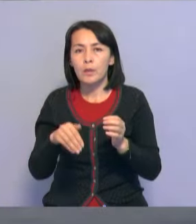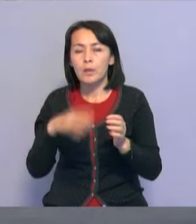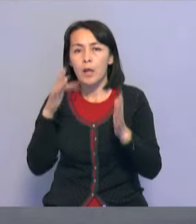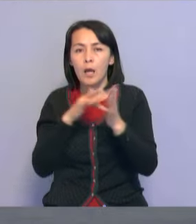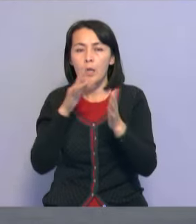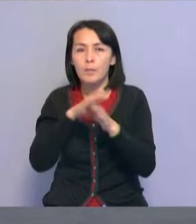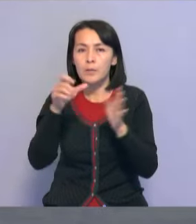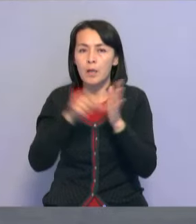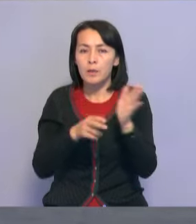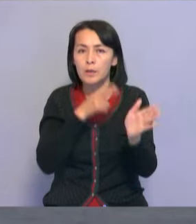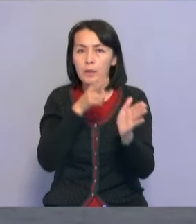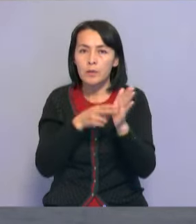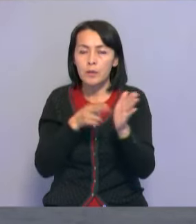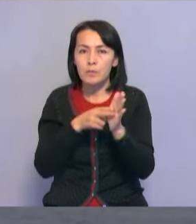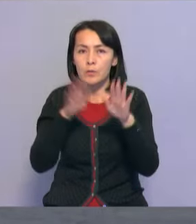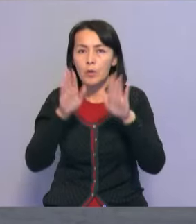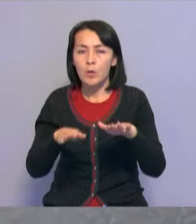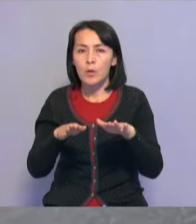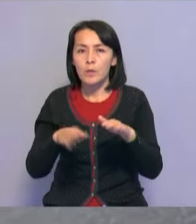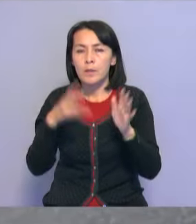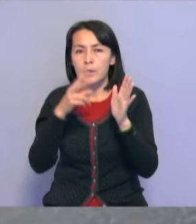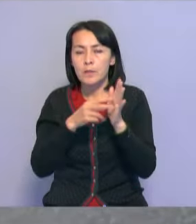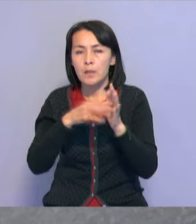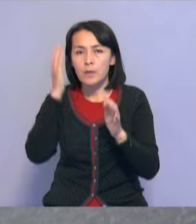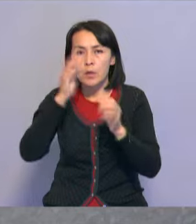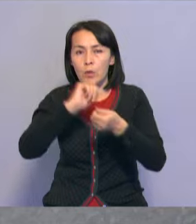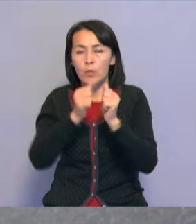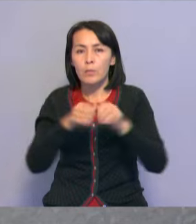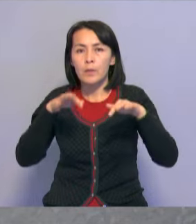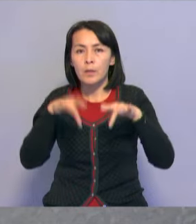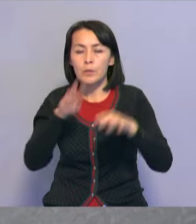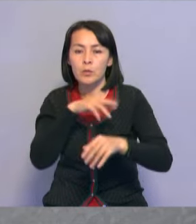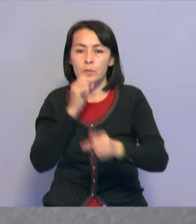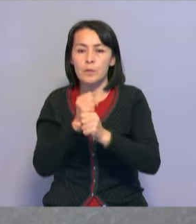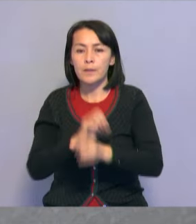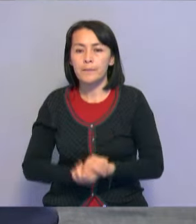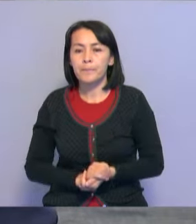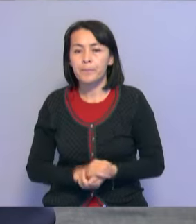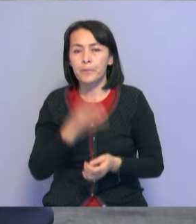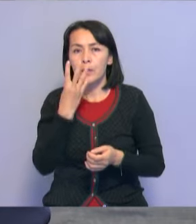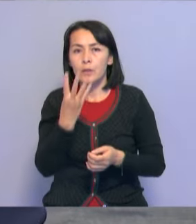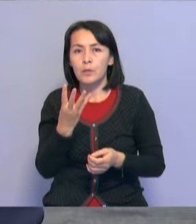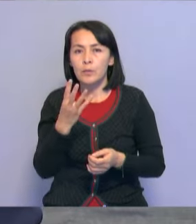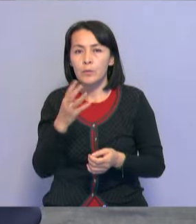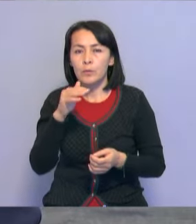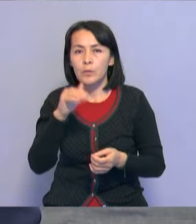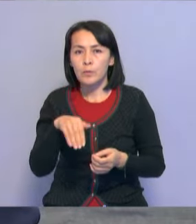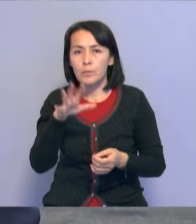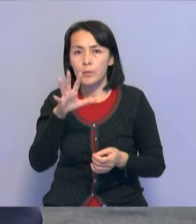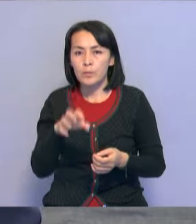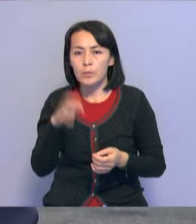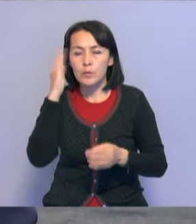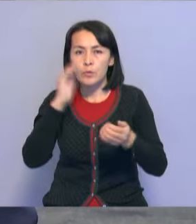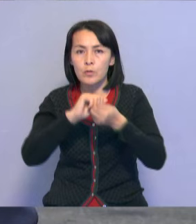Шаһар бойынша 6 теміржол төбегінде өңірлік 8 көмір операторы жұмыс істеп жатыр. 4,5 мың тонна бюджеттік мекемелерге,